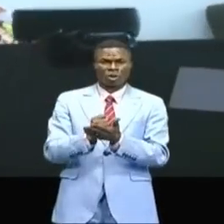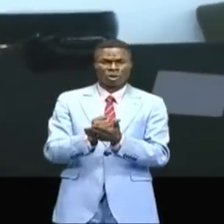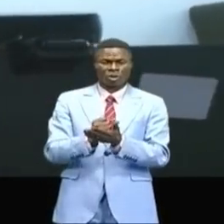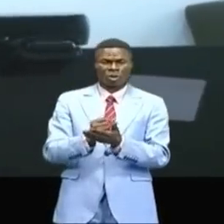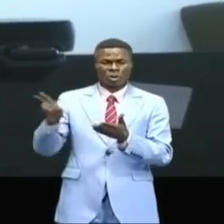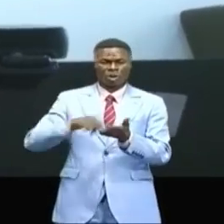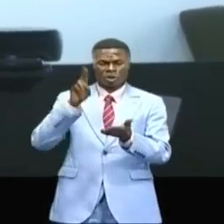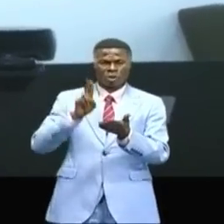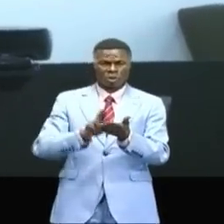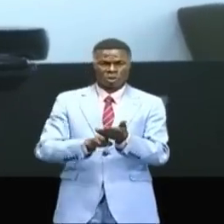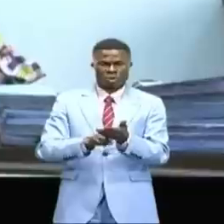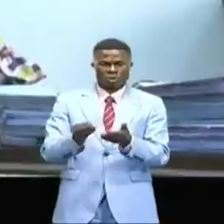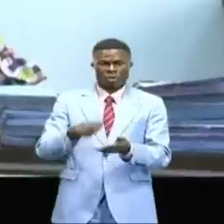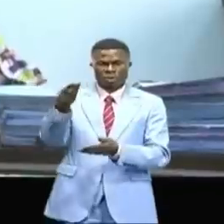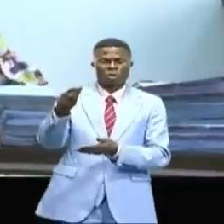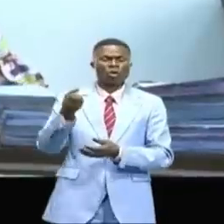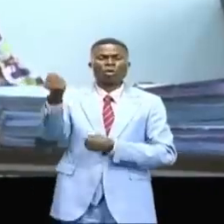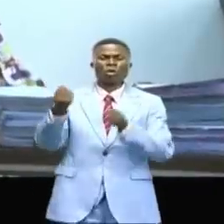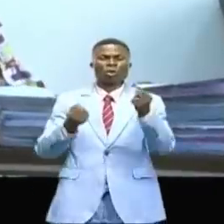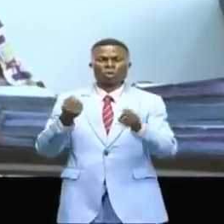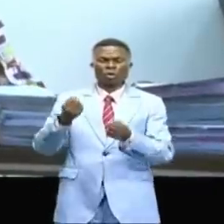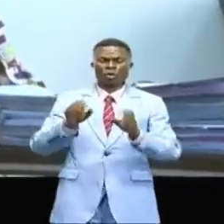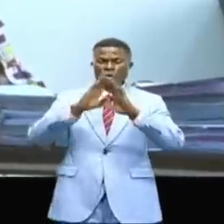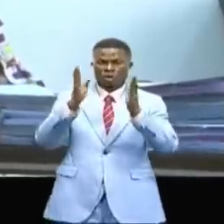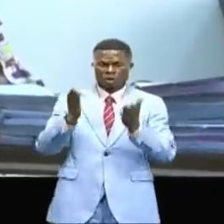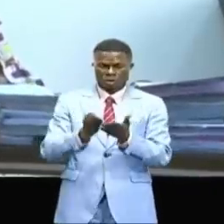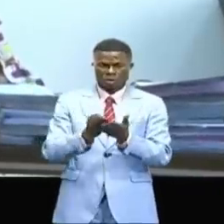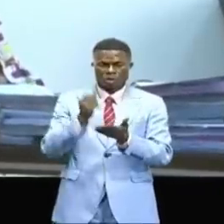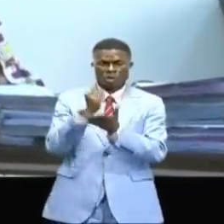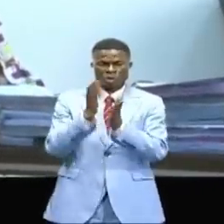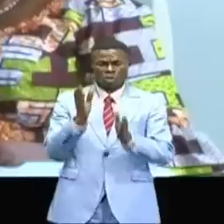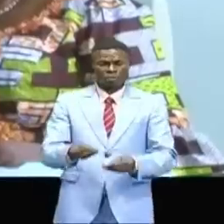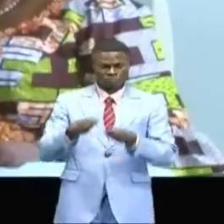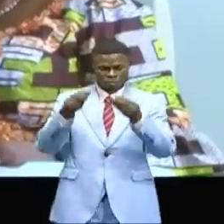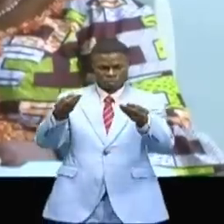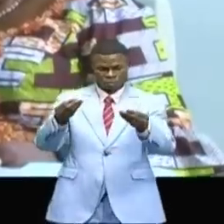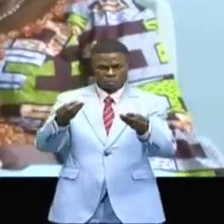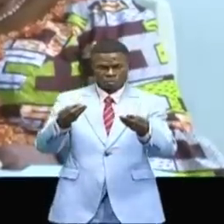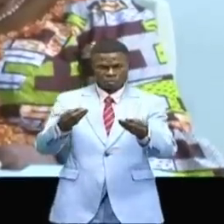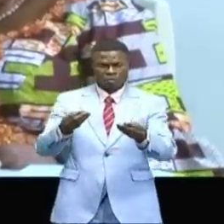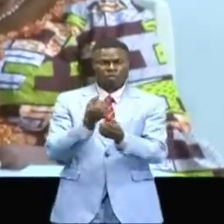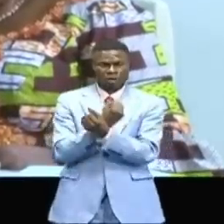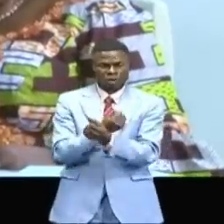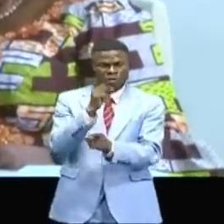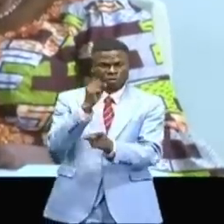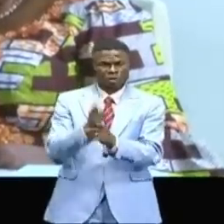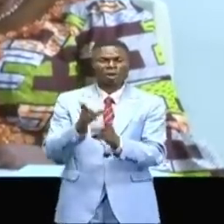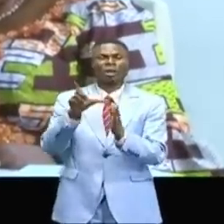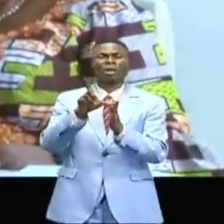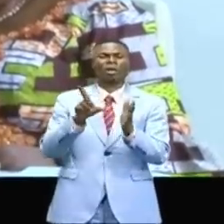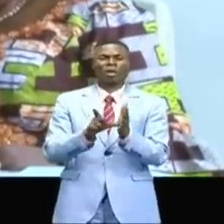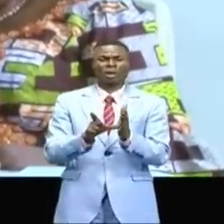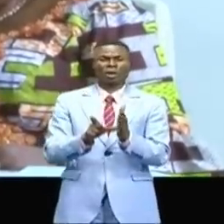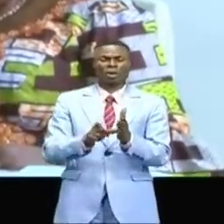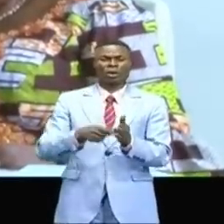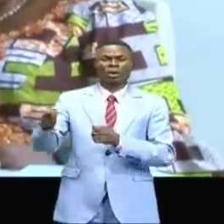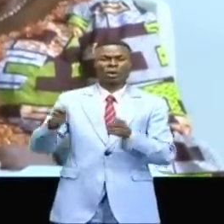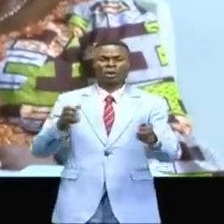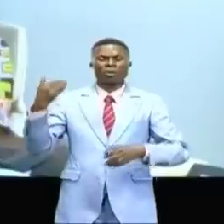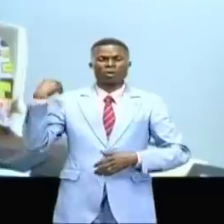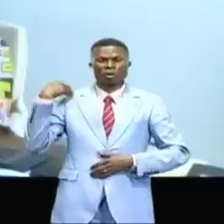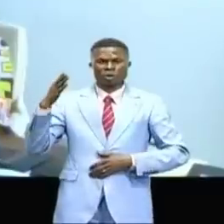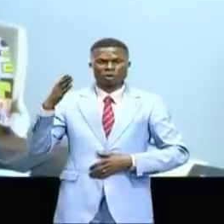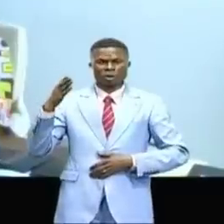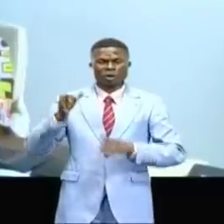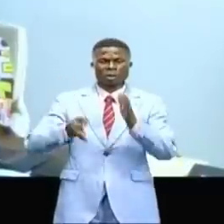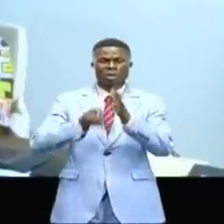de fourniture de véhicules à toutes nos ambassades a été conclu dans les respects stricts de la loi sur le marché public. Les